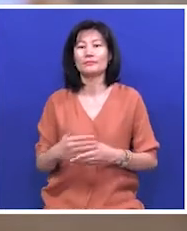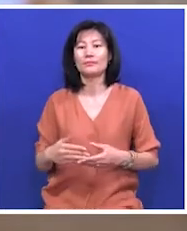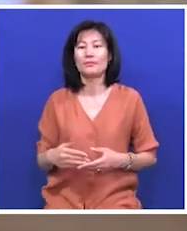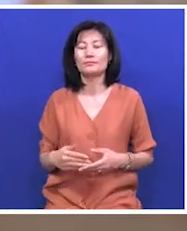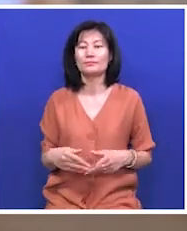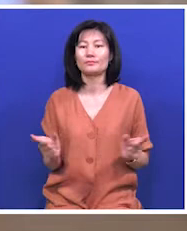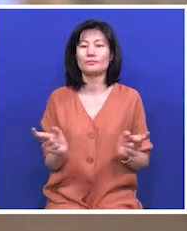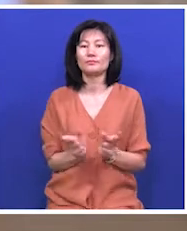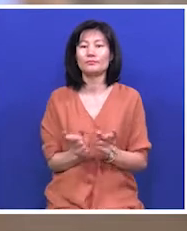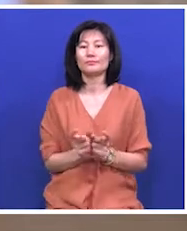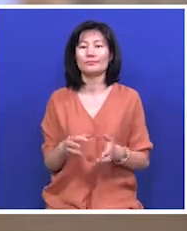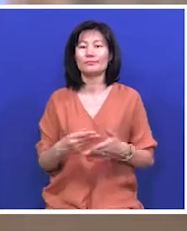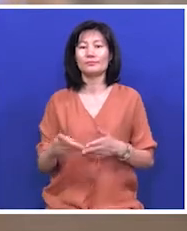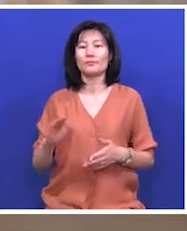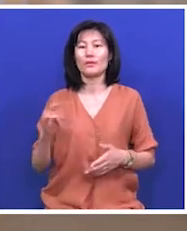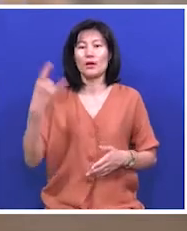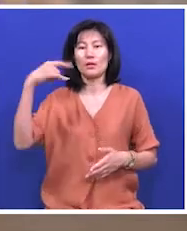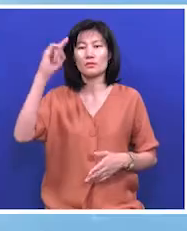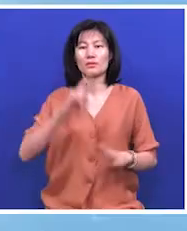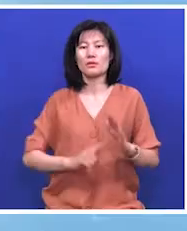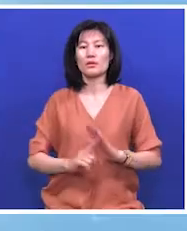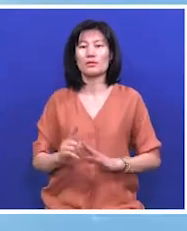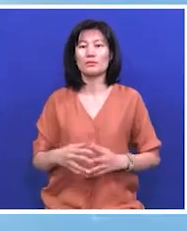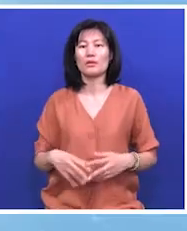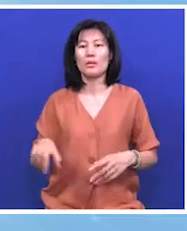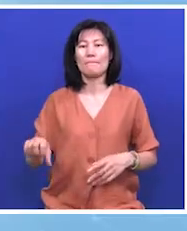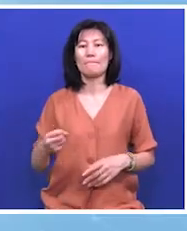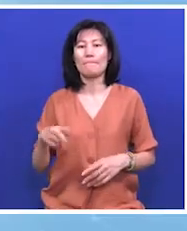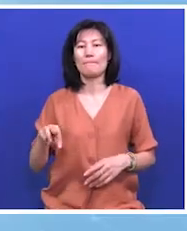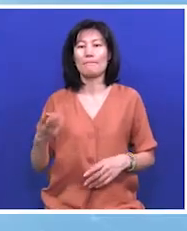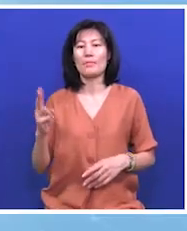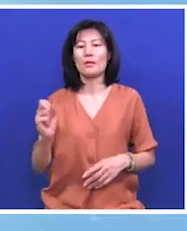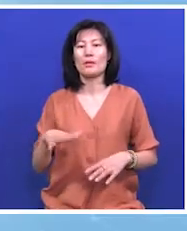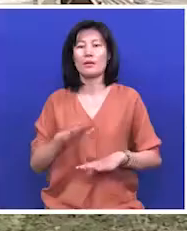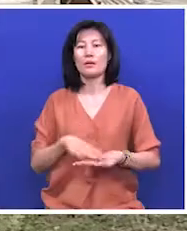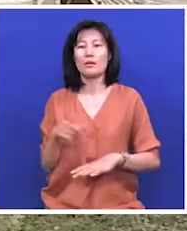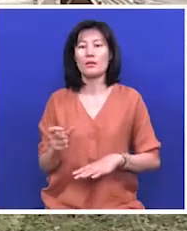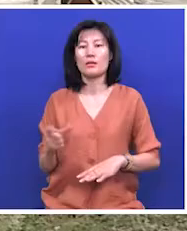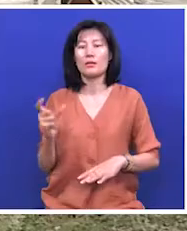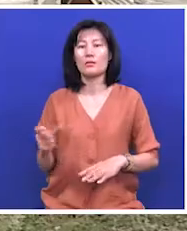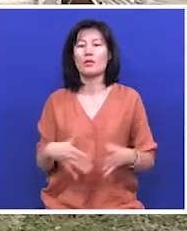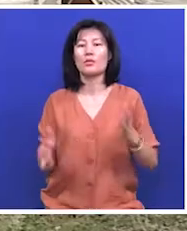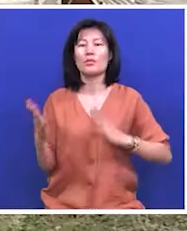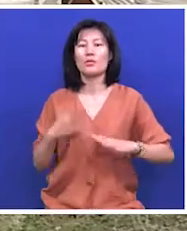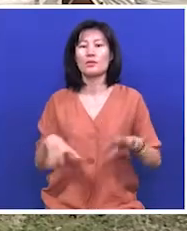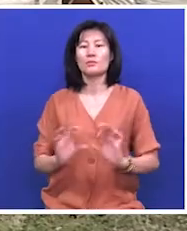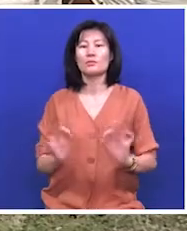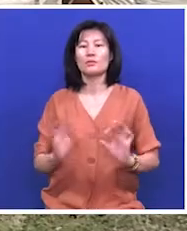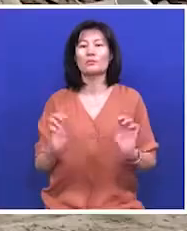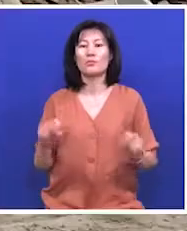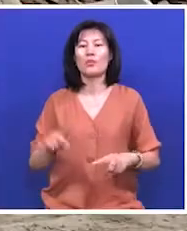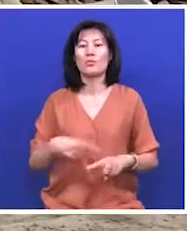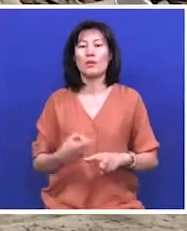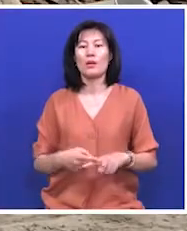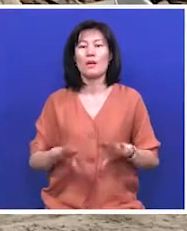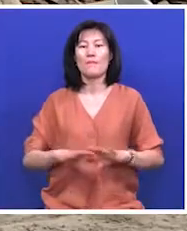нелерден аламыз, магазиндерден. Отандық өнім. Бұл аптада Мақтарал ауданының тұрғындары үшін күтпеген қуанышты жаңалық